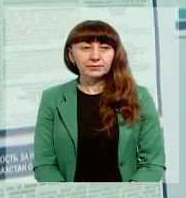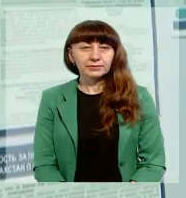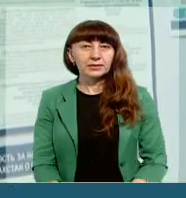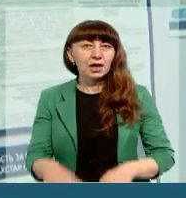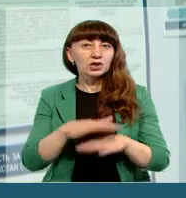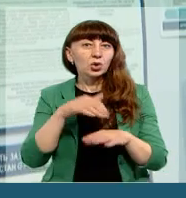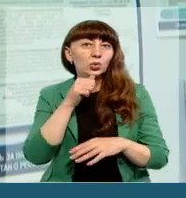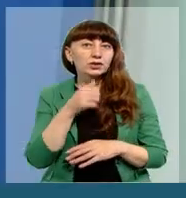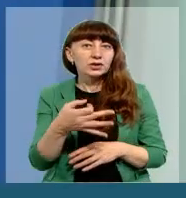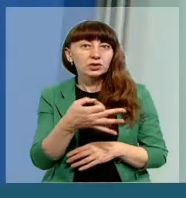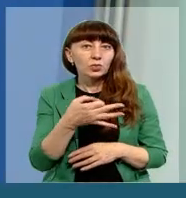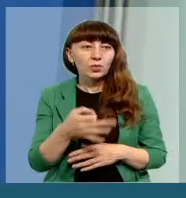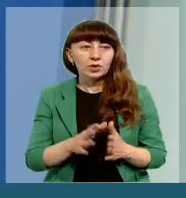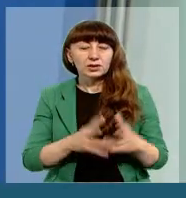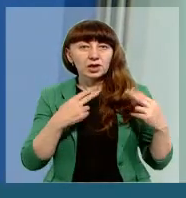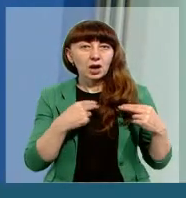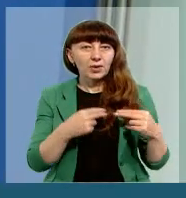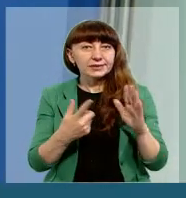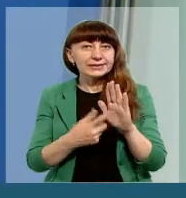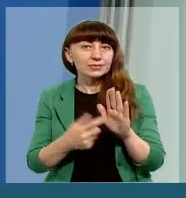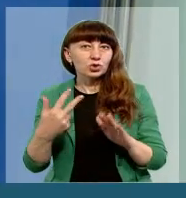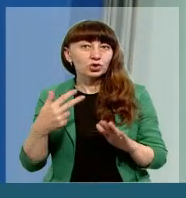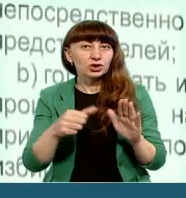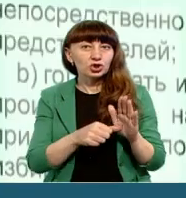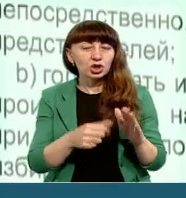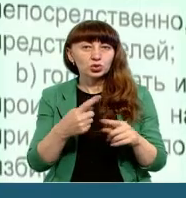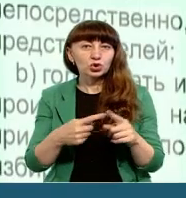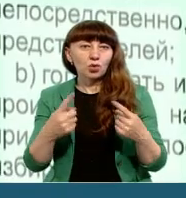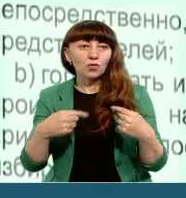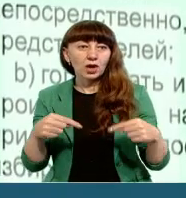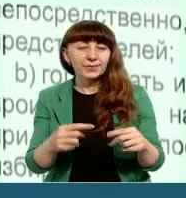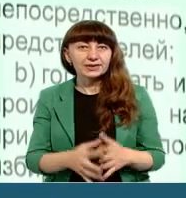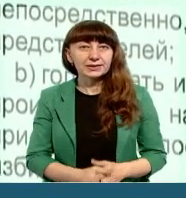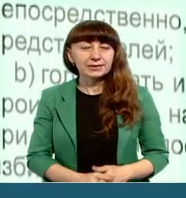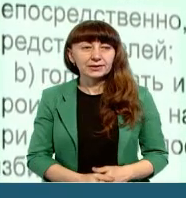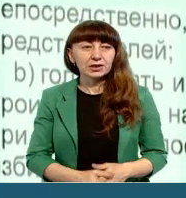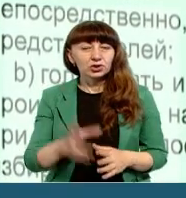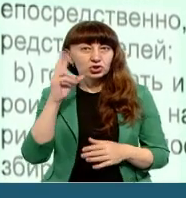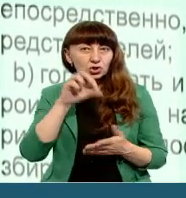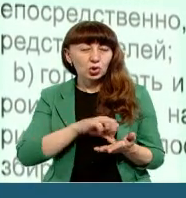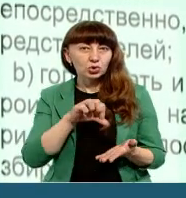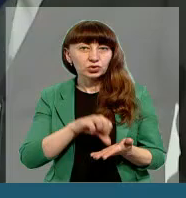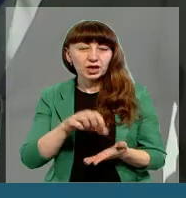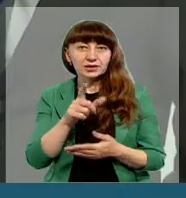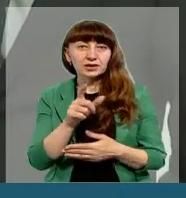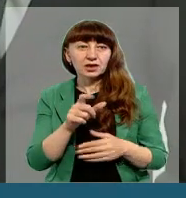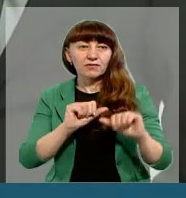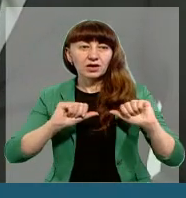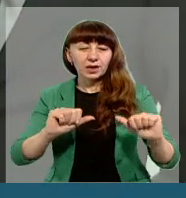На территории Кустанайской области функционируют 736 участковых комиссий референдума. Численность членов комиссии